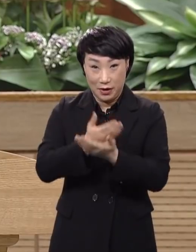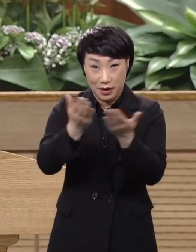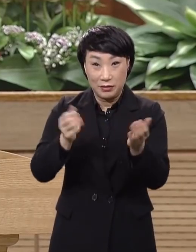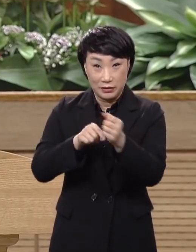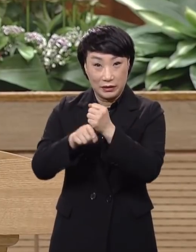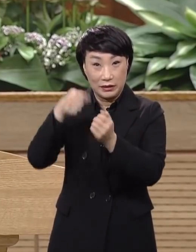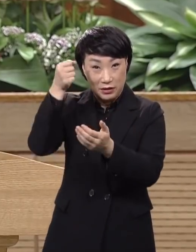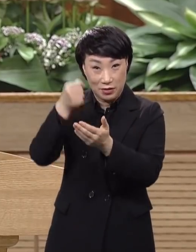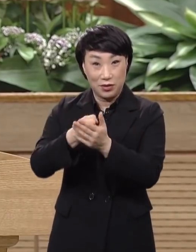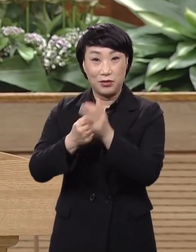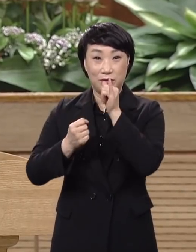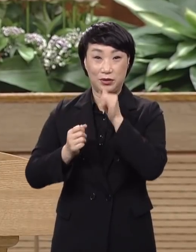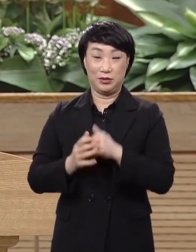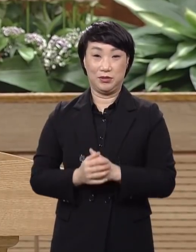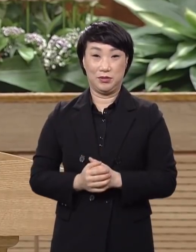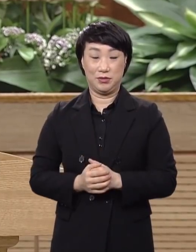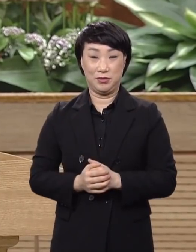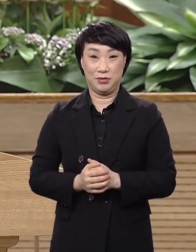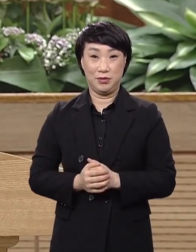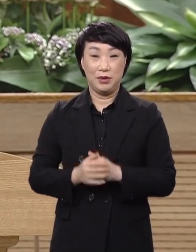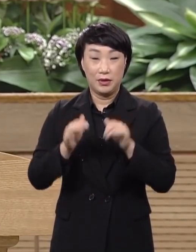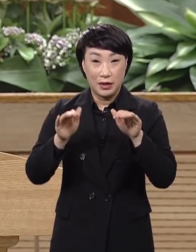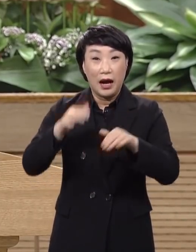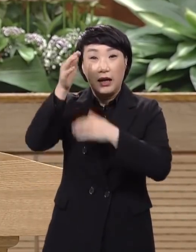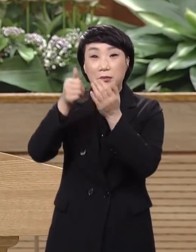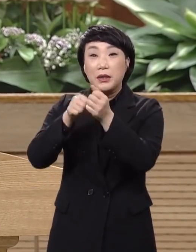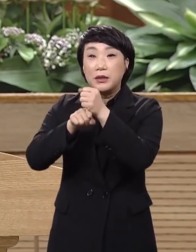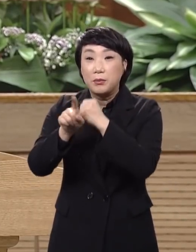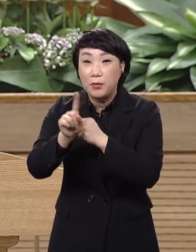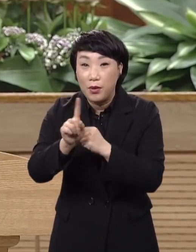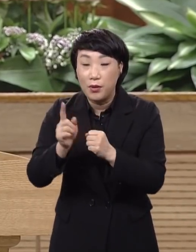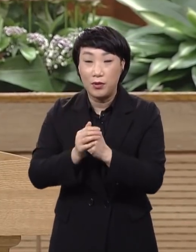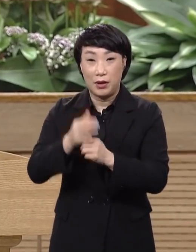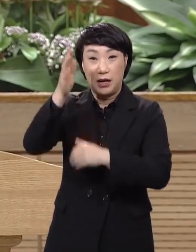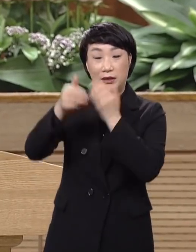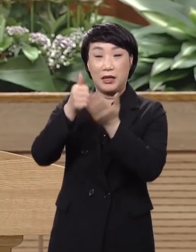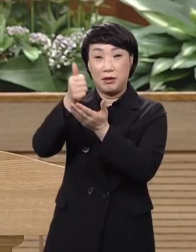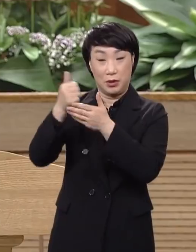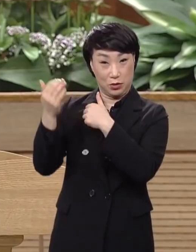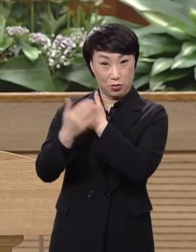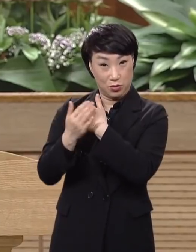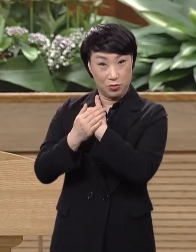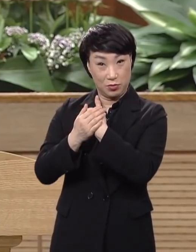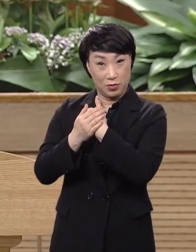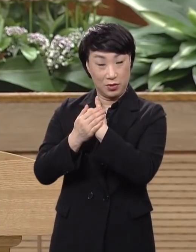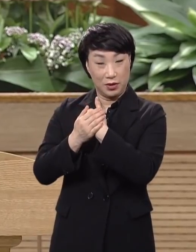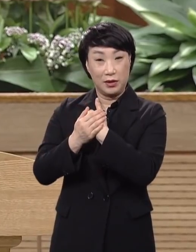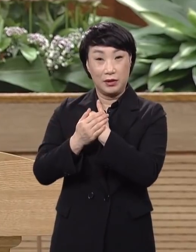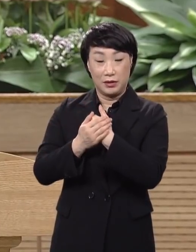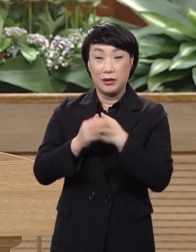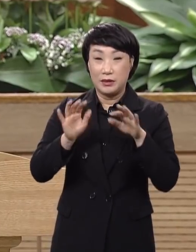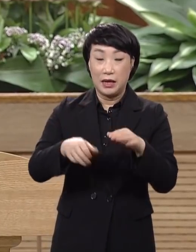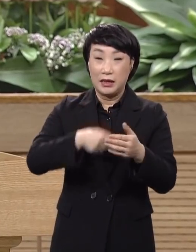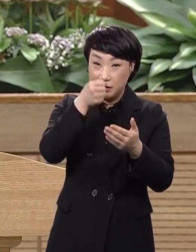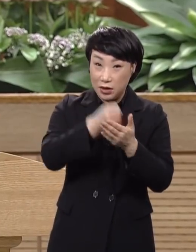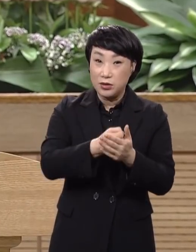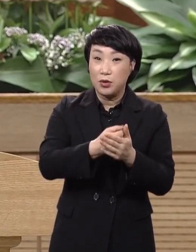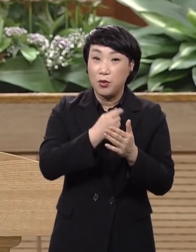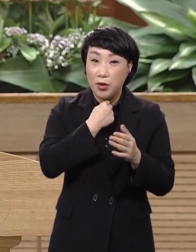뜻을 가지셨으니 하나님의 뜻은 하나님의 도움받기로 작정하는